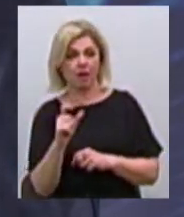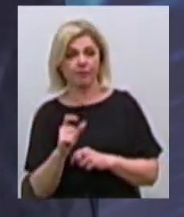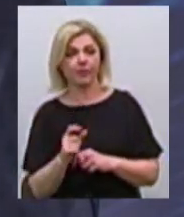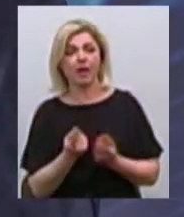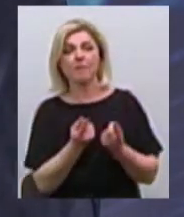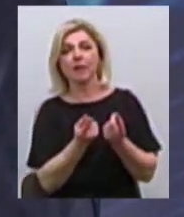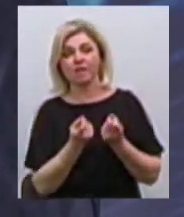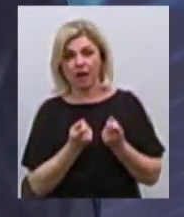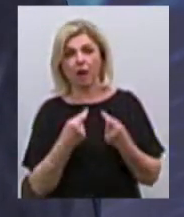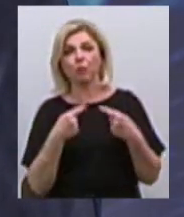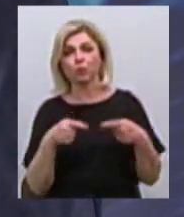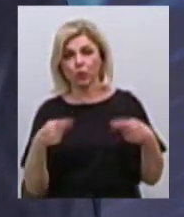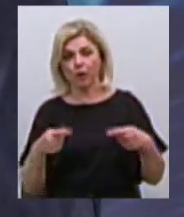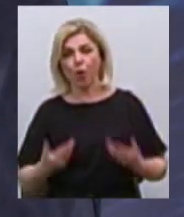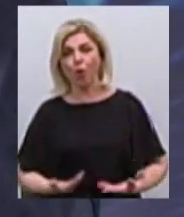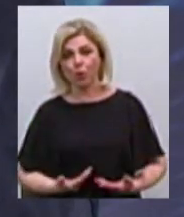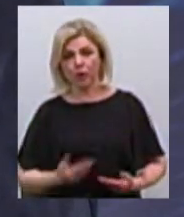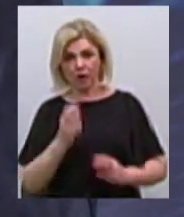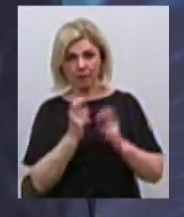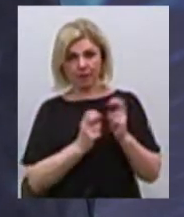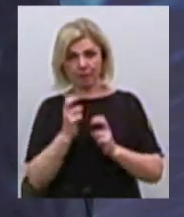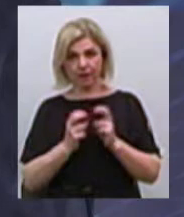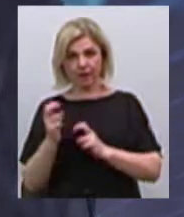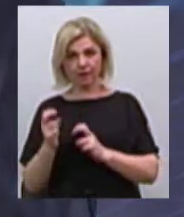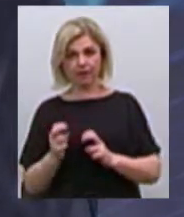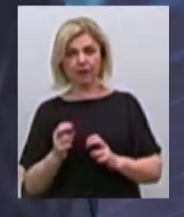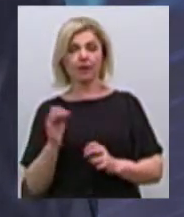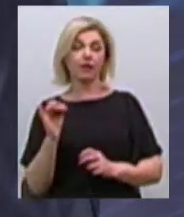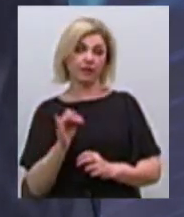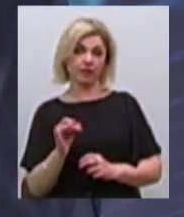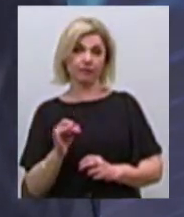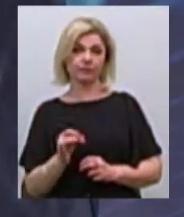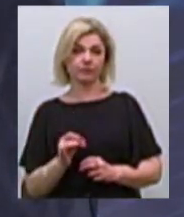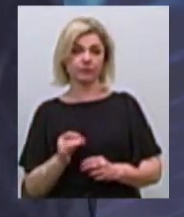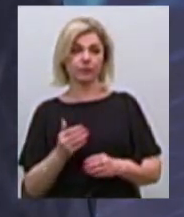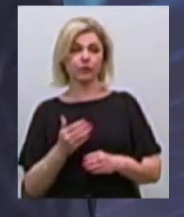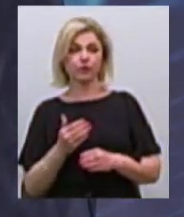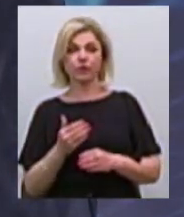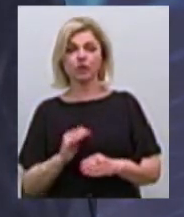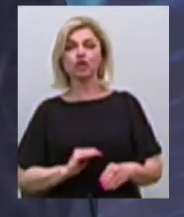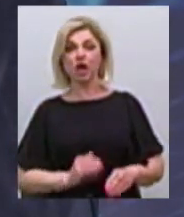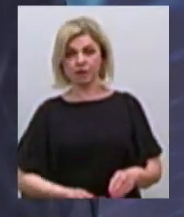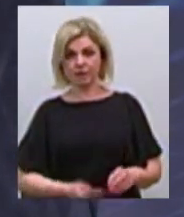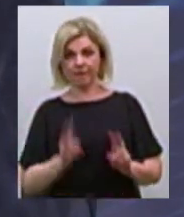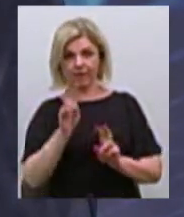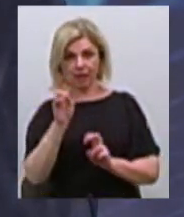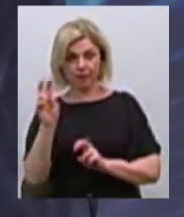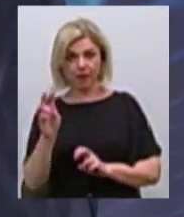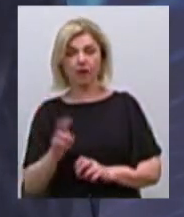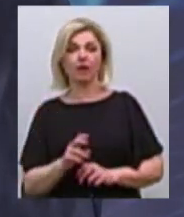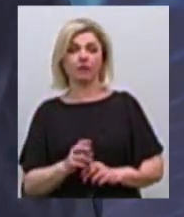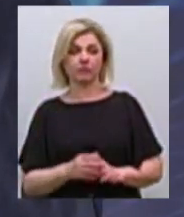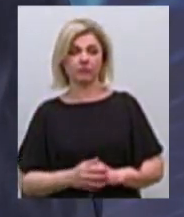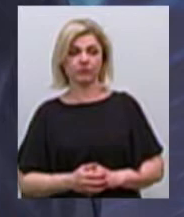привлекаем и другие коммунальные предприятия, и частные фирмы, которые